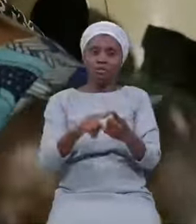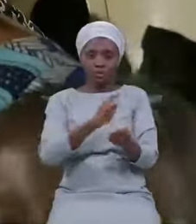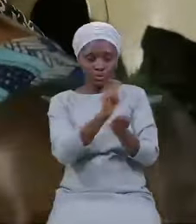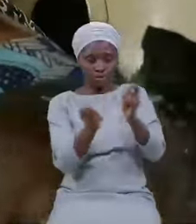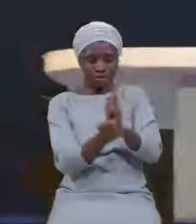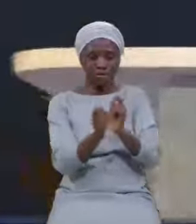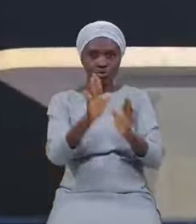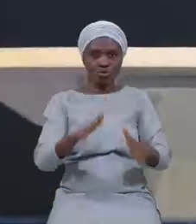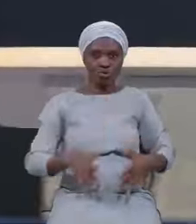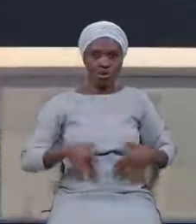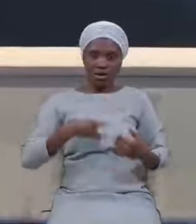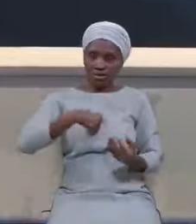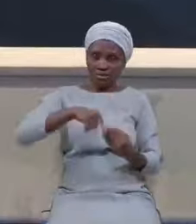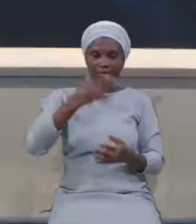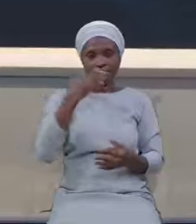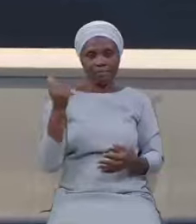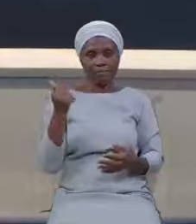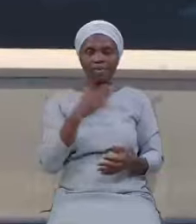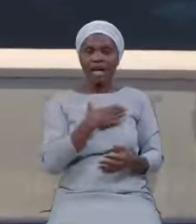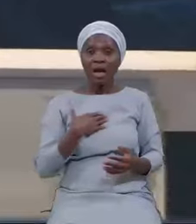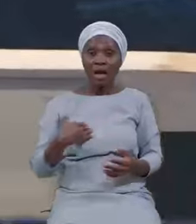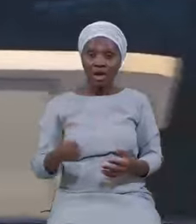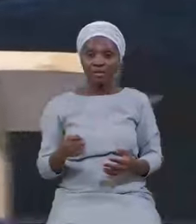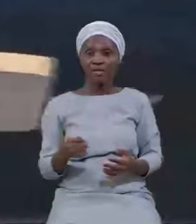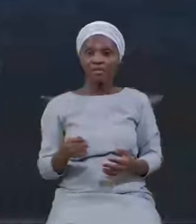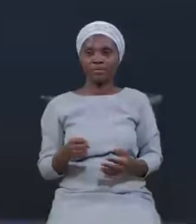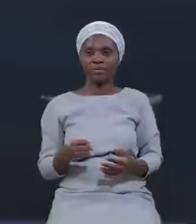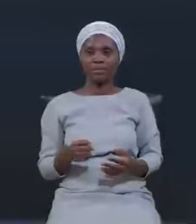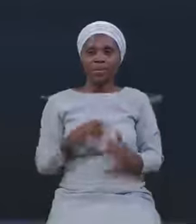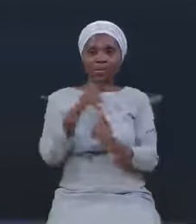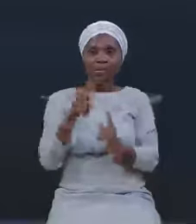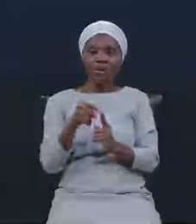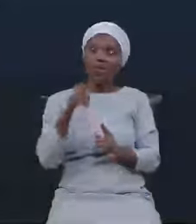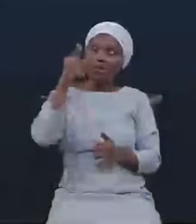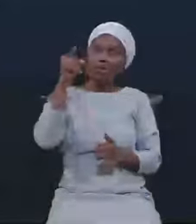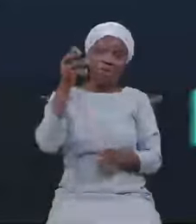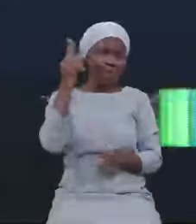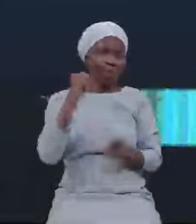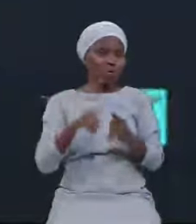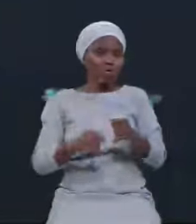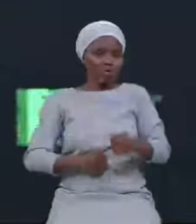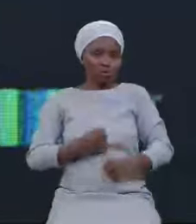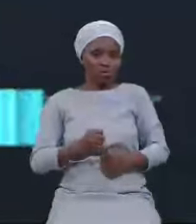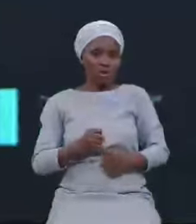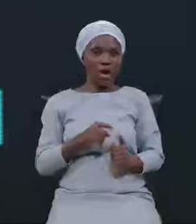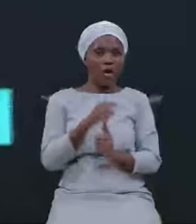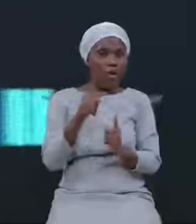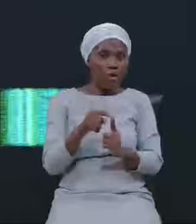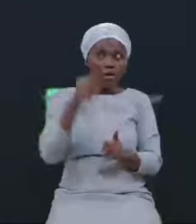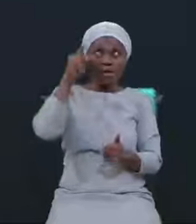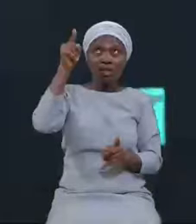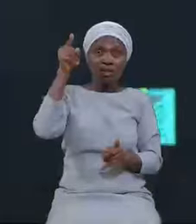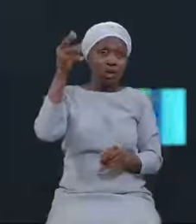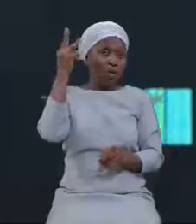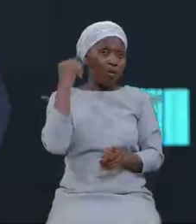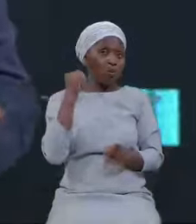Et quand il devrait souffrir pour tes péchés, quand il devrait souffrir pour ton salut,